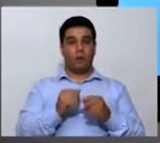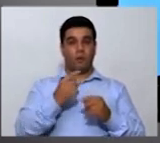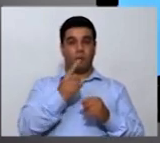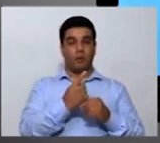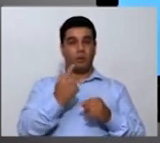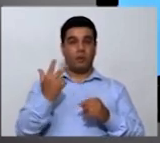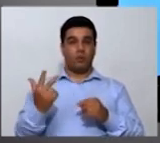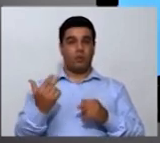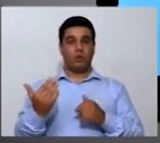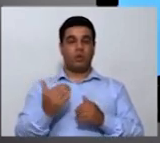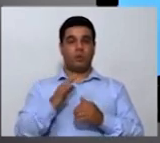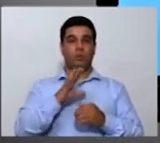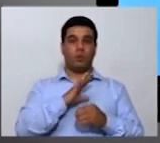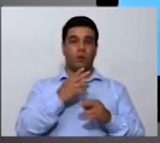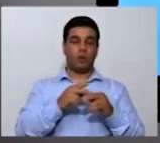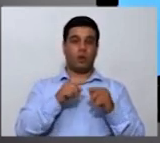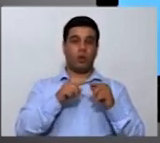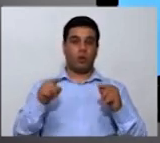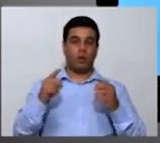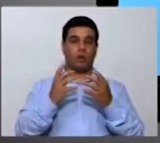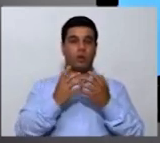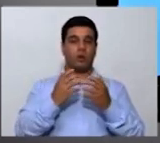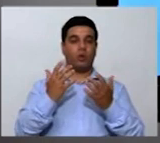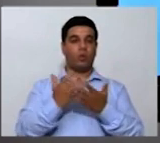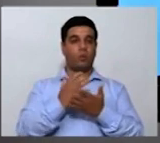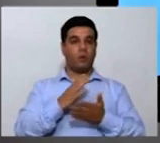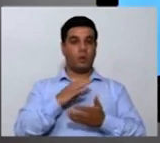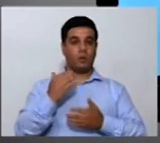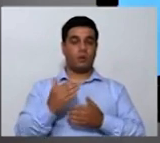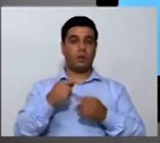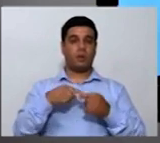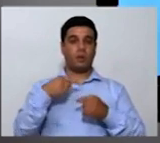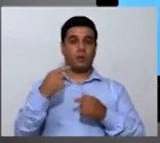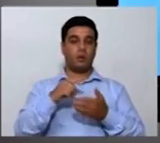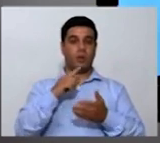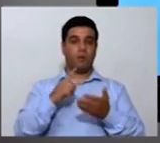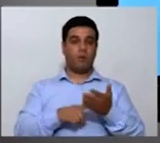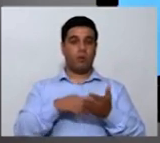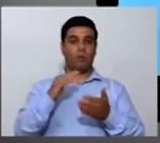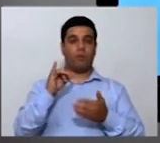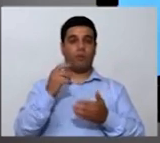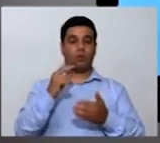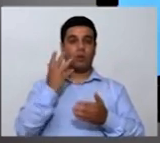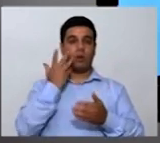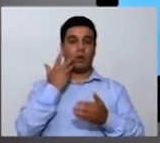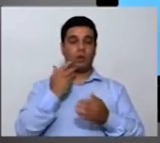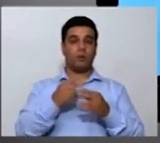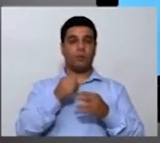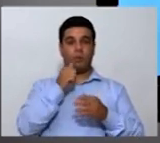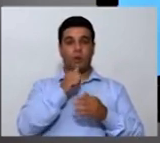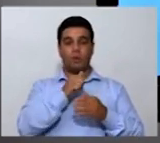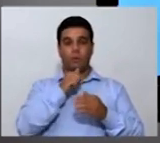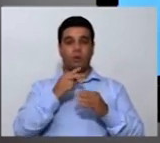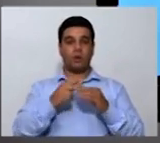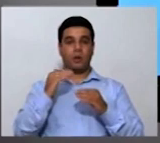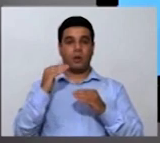1 dan 3 gacha bo'lgan oraliqlarni topdik. Keyingi savolimiz, funksiya qachon manfiy qiymatlar